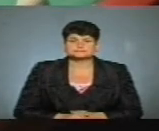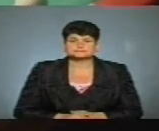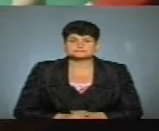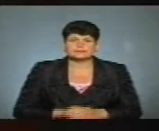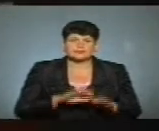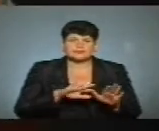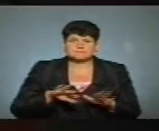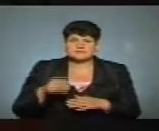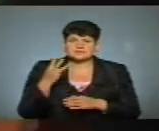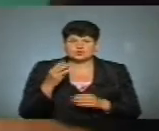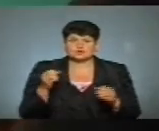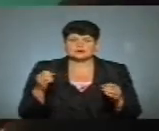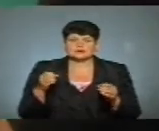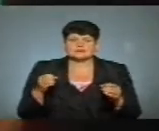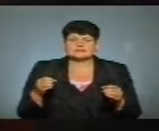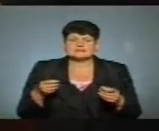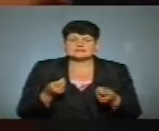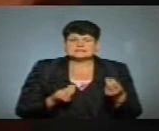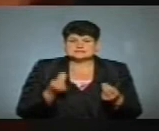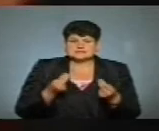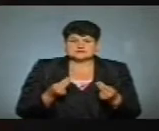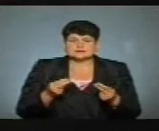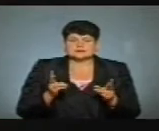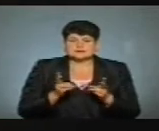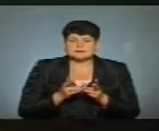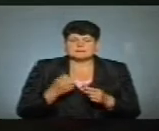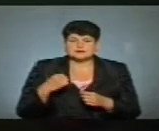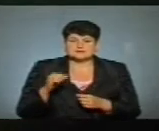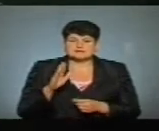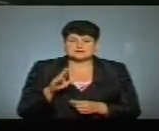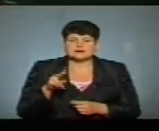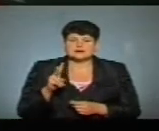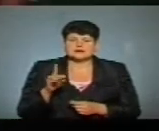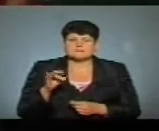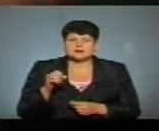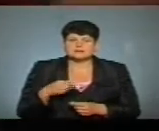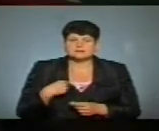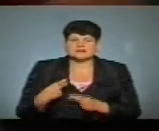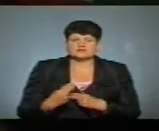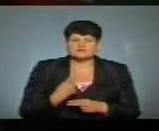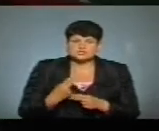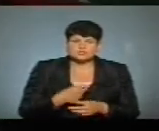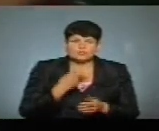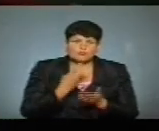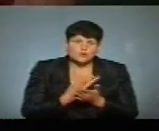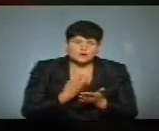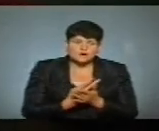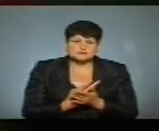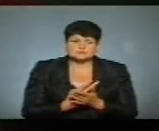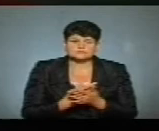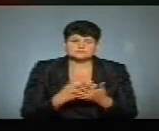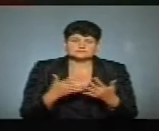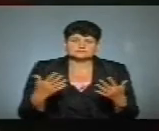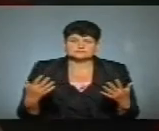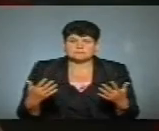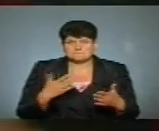Після 3 зіграних партій з рахунком 2-1 переміг Валерій Карпенко. Він мене вчив, показував, розвивав, те, все.